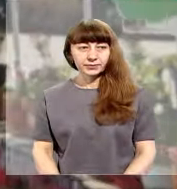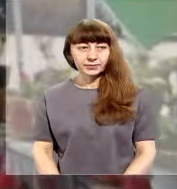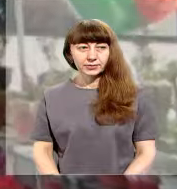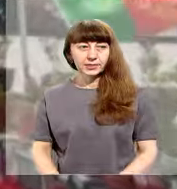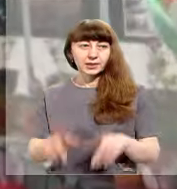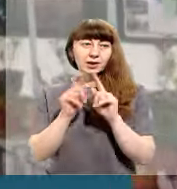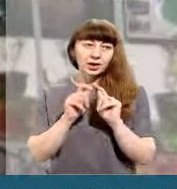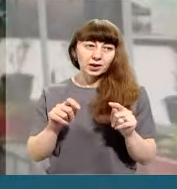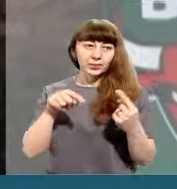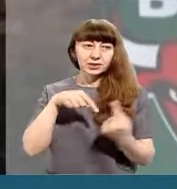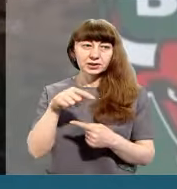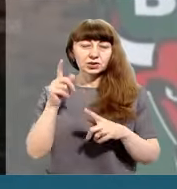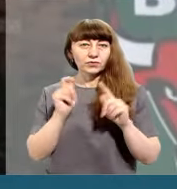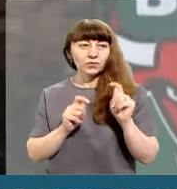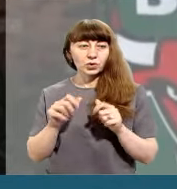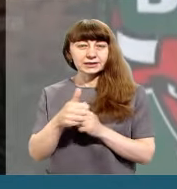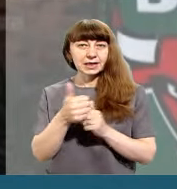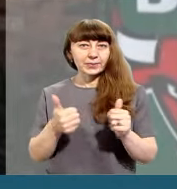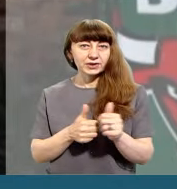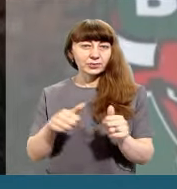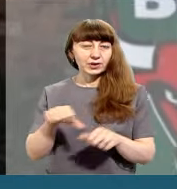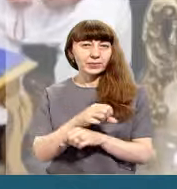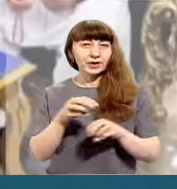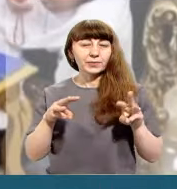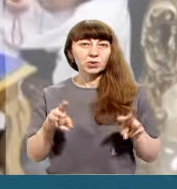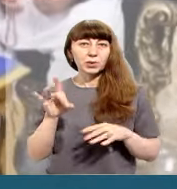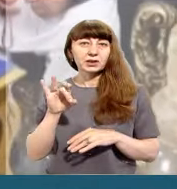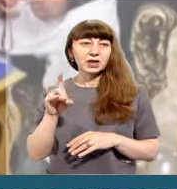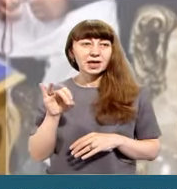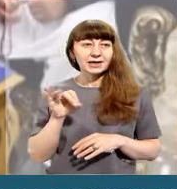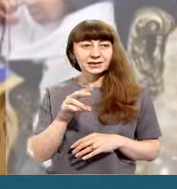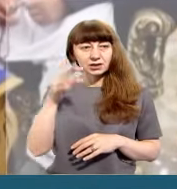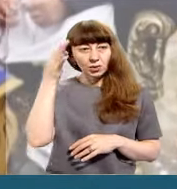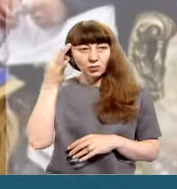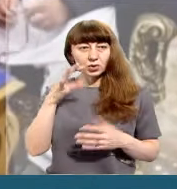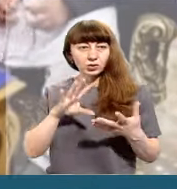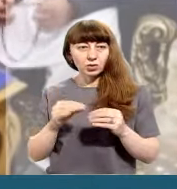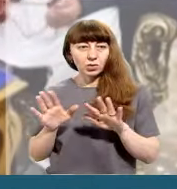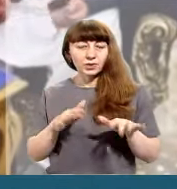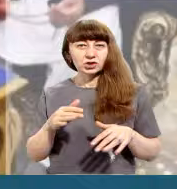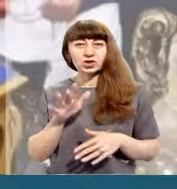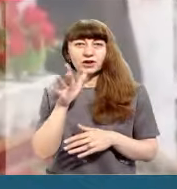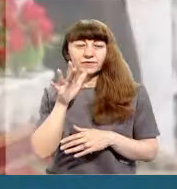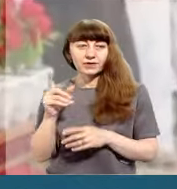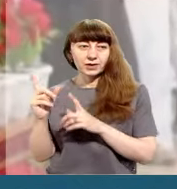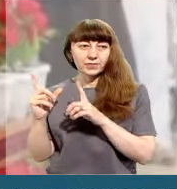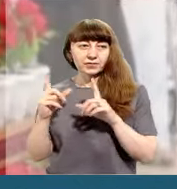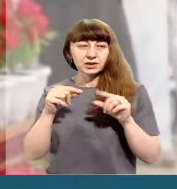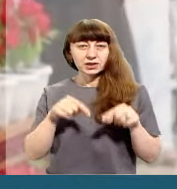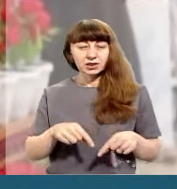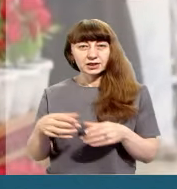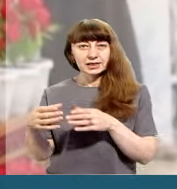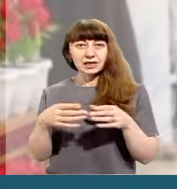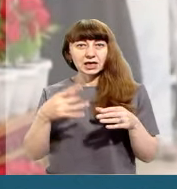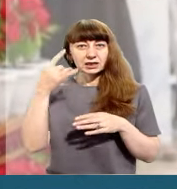На открытии бизнес-форума заместитель премьер-министра Серик Жумангарин напомнил, что по итогам прошлого визита делегации Афганистана в